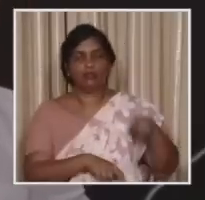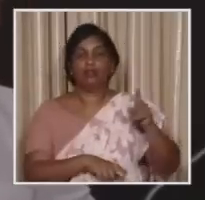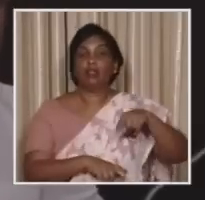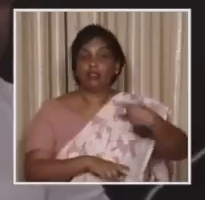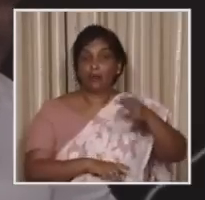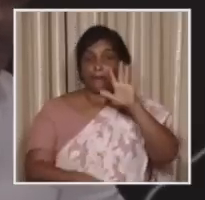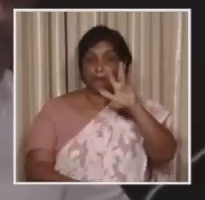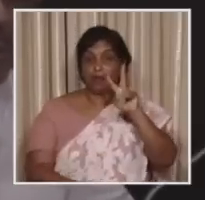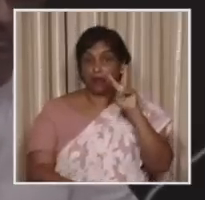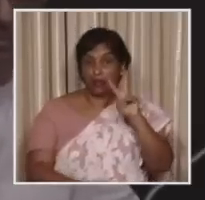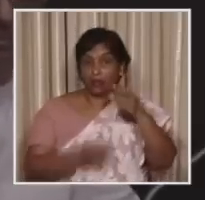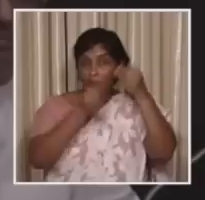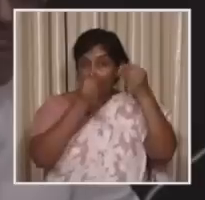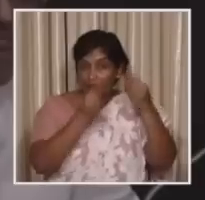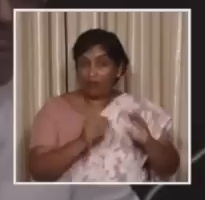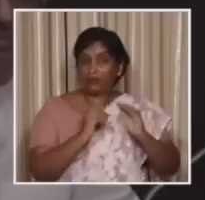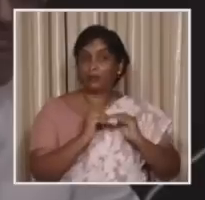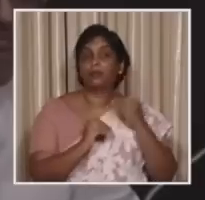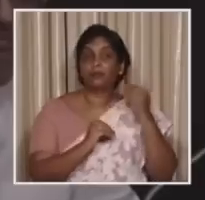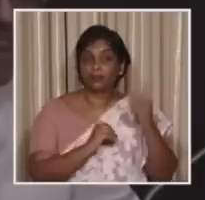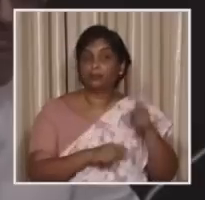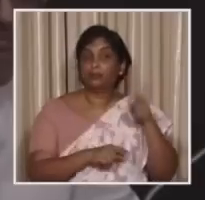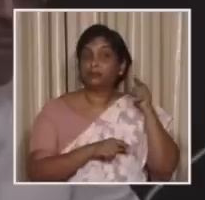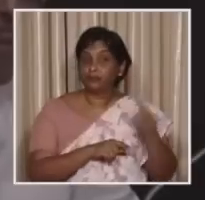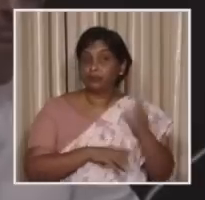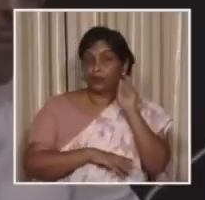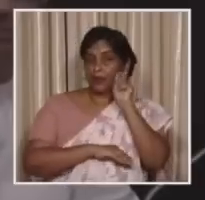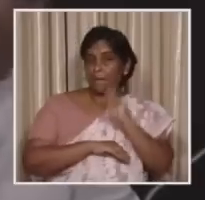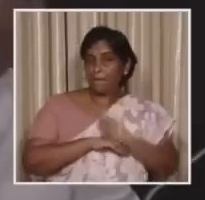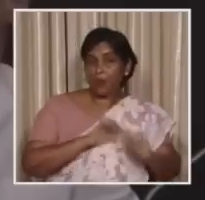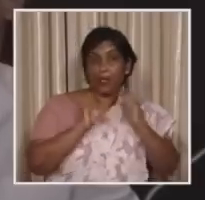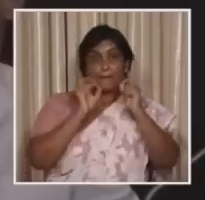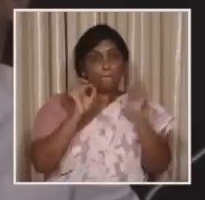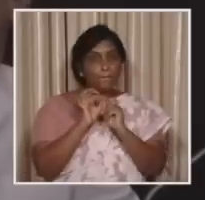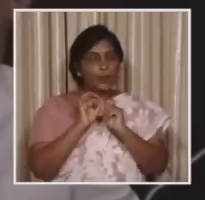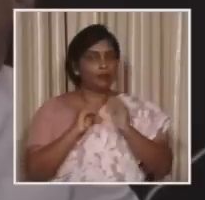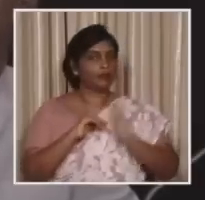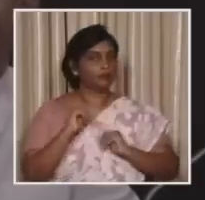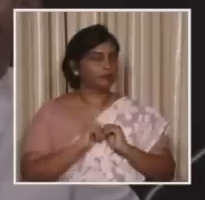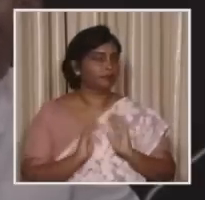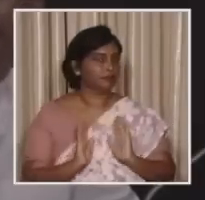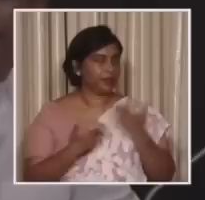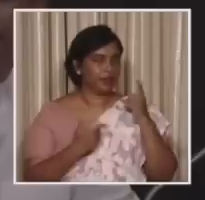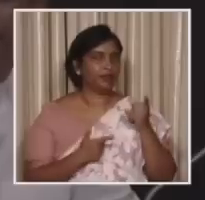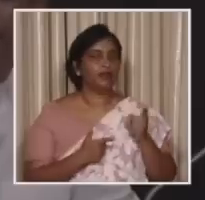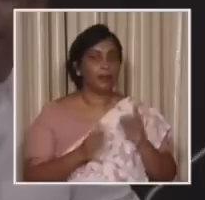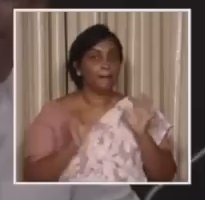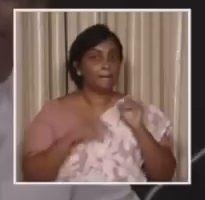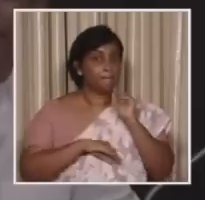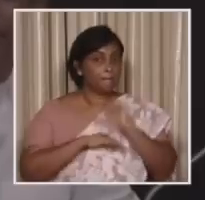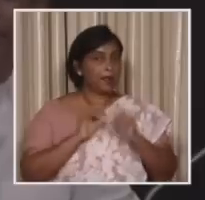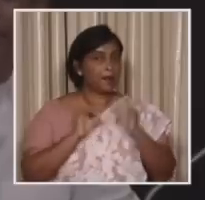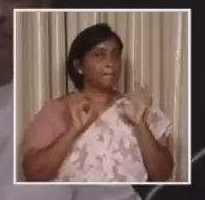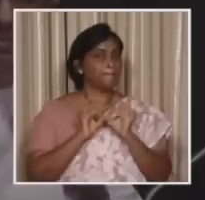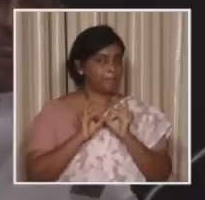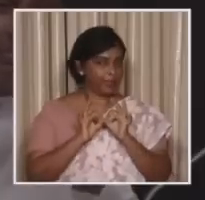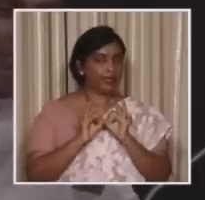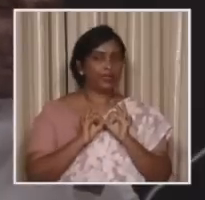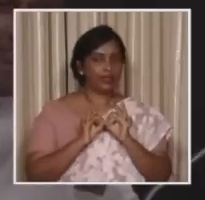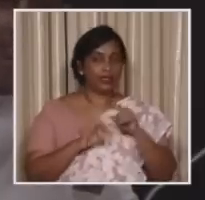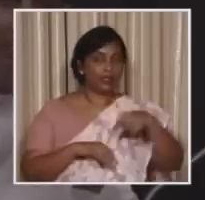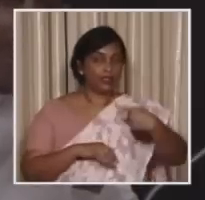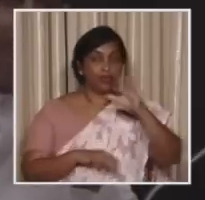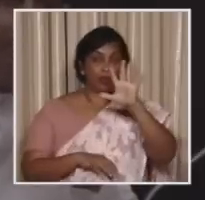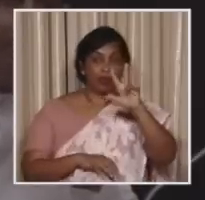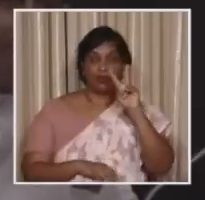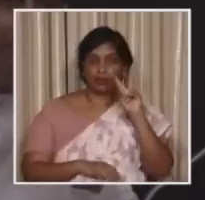deke kumantane asar takuna ada passe. Megolo plan B kriyat makrana kadina muna. Plan B. Mukada dawas panas